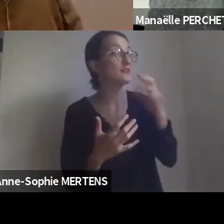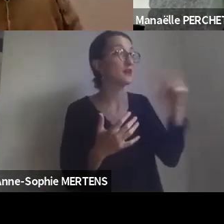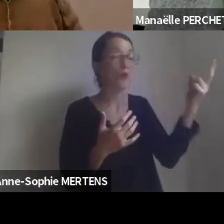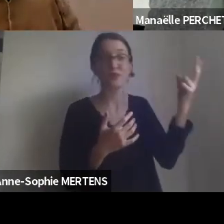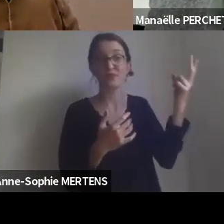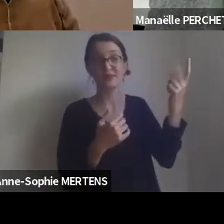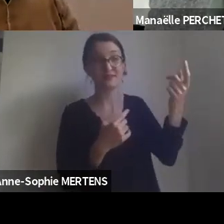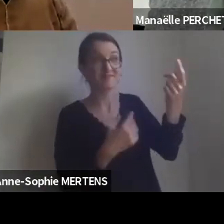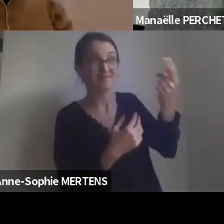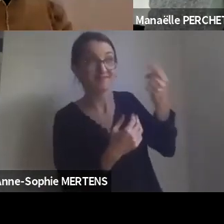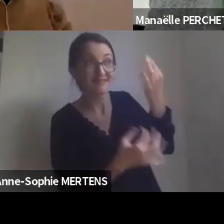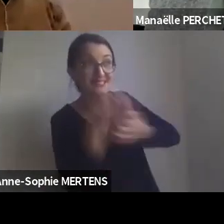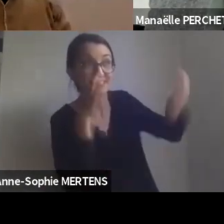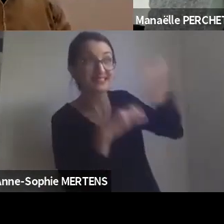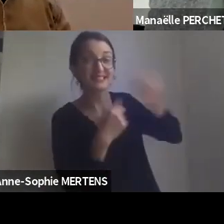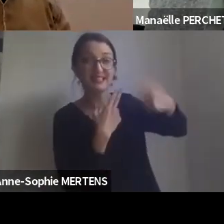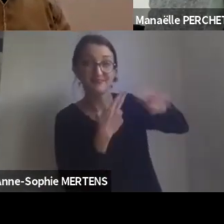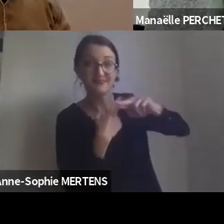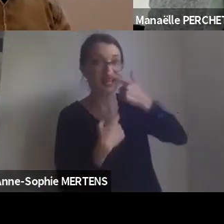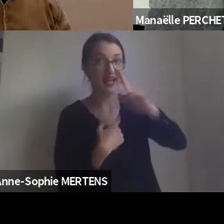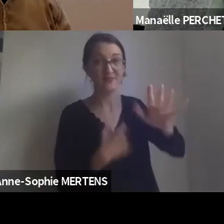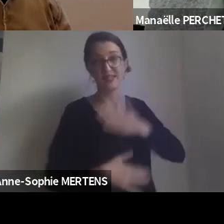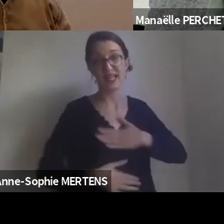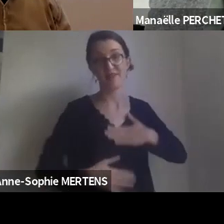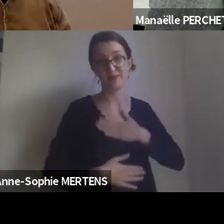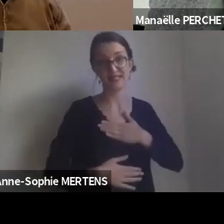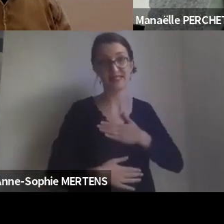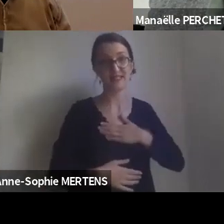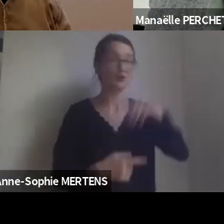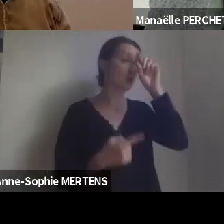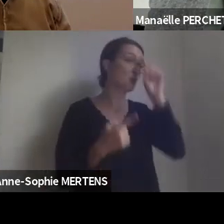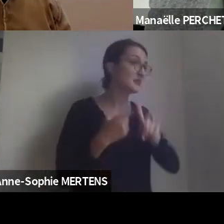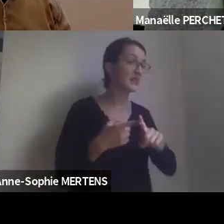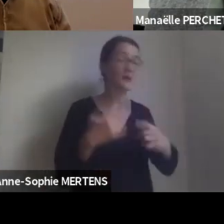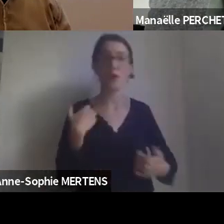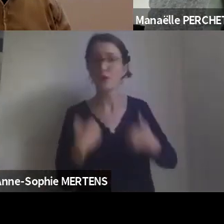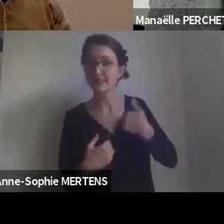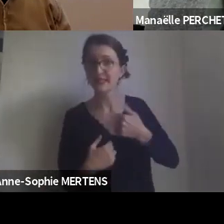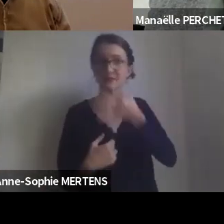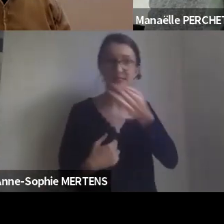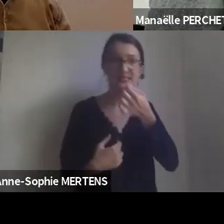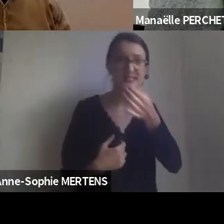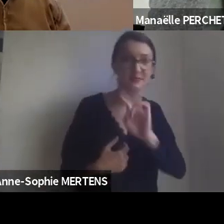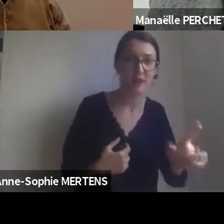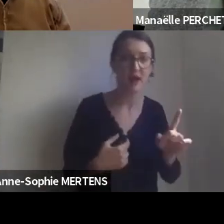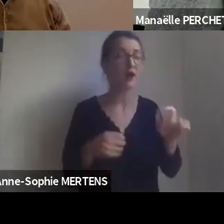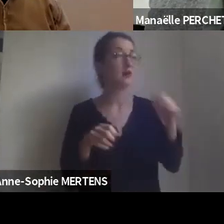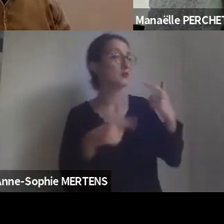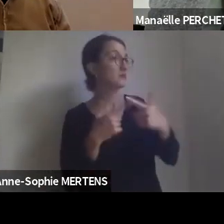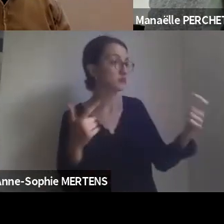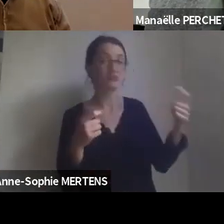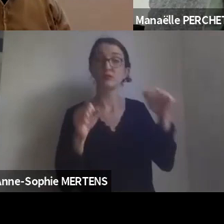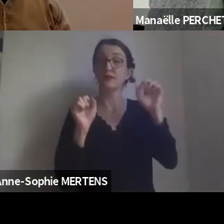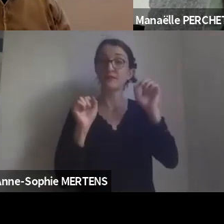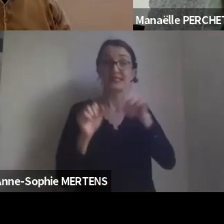thème de parler de son handicap avec ses clients prospects, mais bien d'autres thèmes encore. Que vous soyez créateur ou déjà en activité, ce parcours est